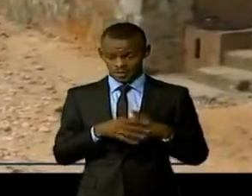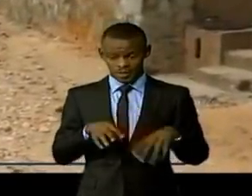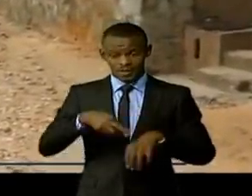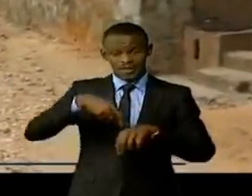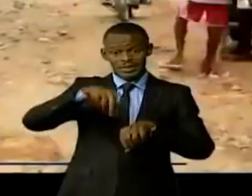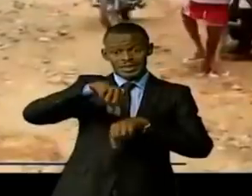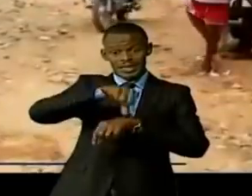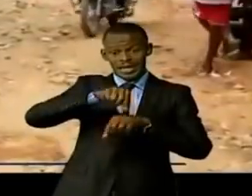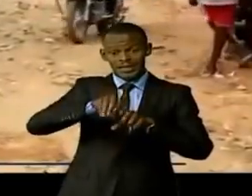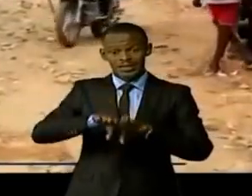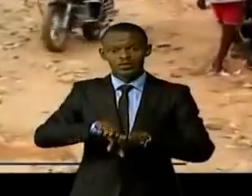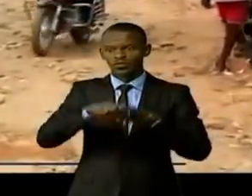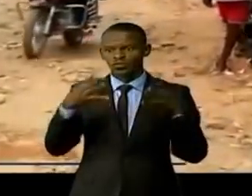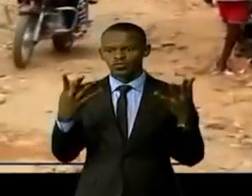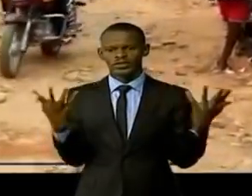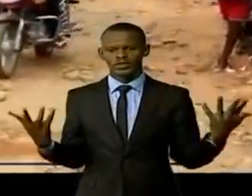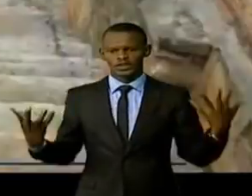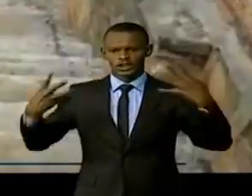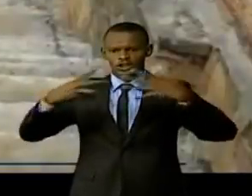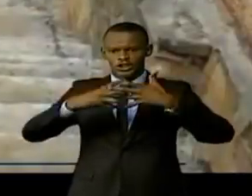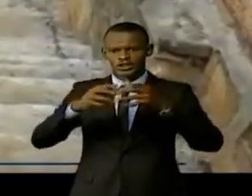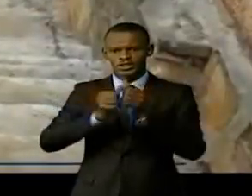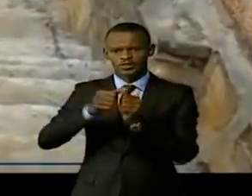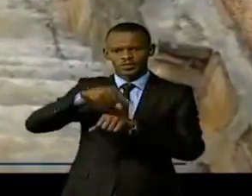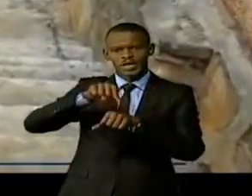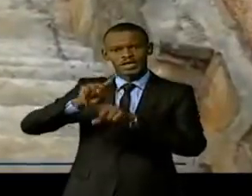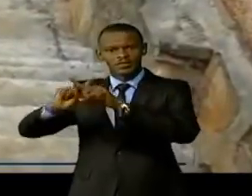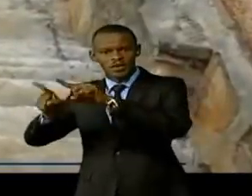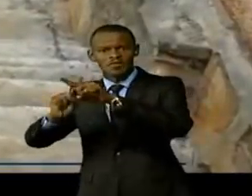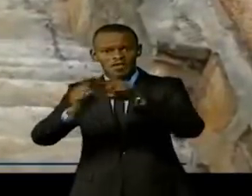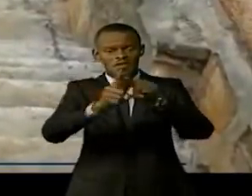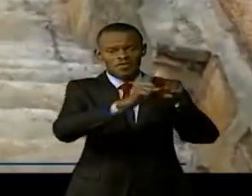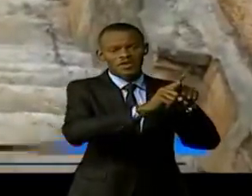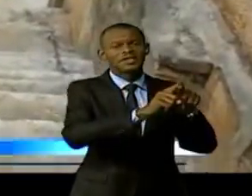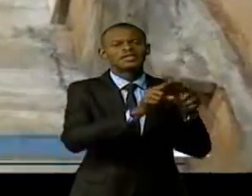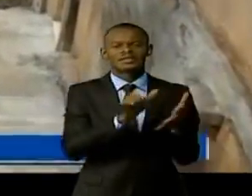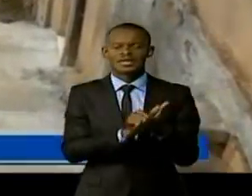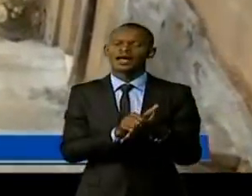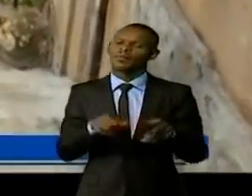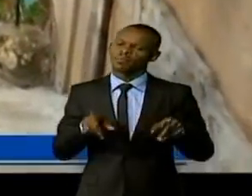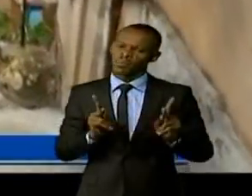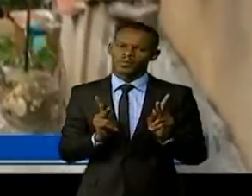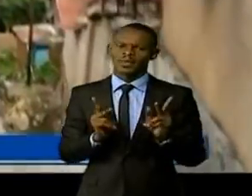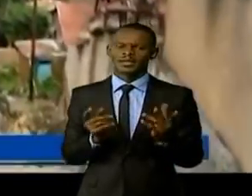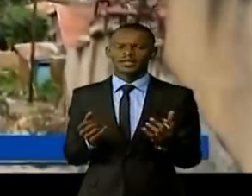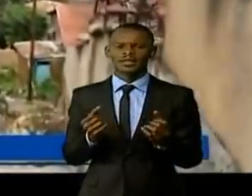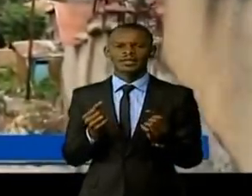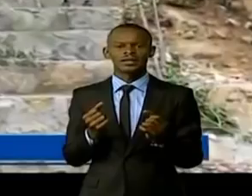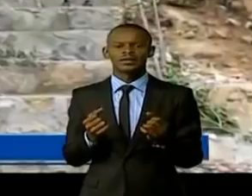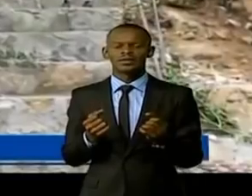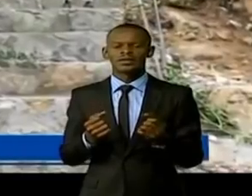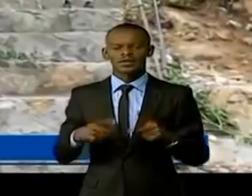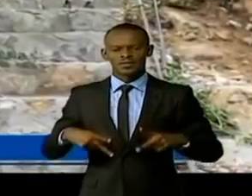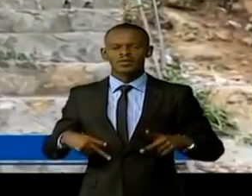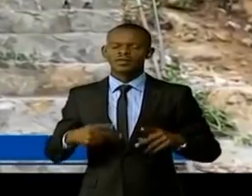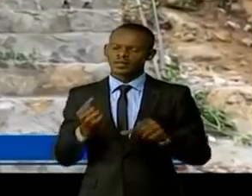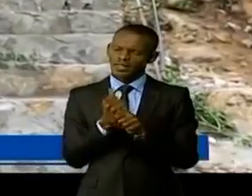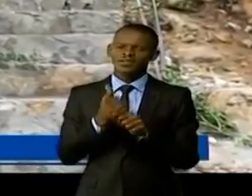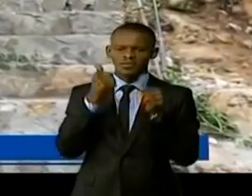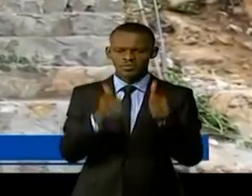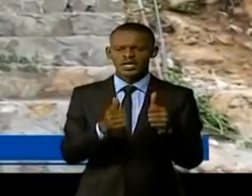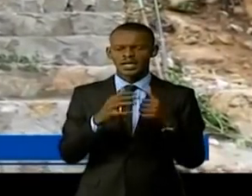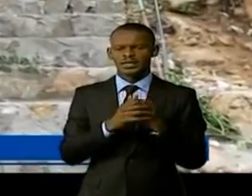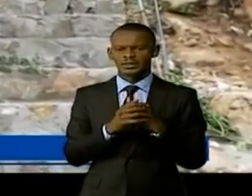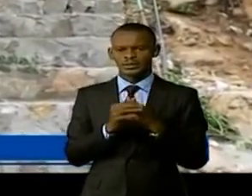chaussée, sera la suite logique des œuvres républicaines, déjà réalisées par la mairie de Matadi, qui avait jadis érigé des escaliers pouvant